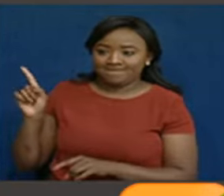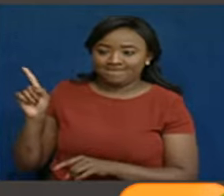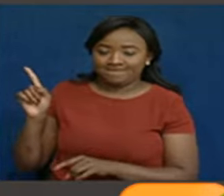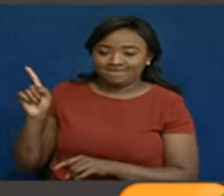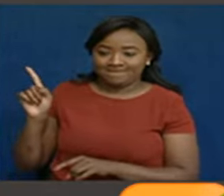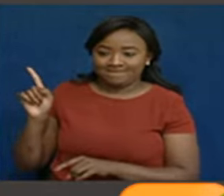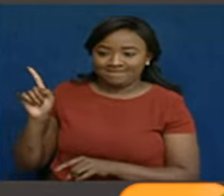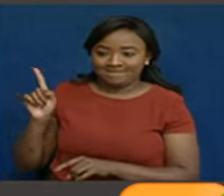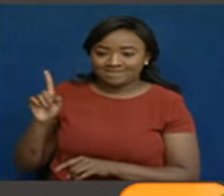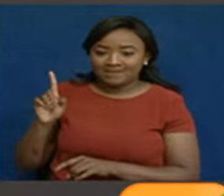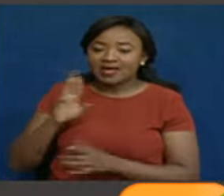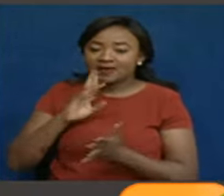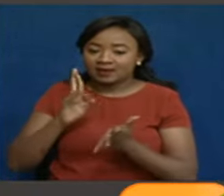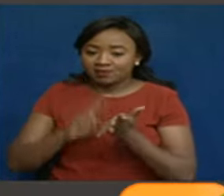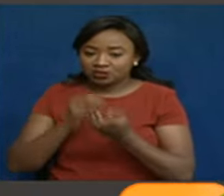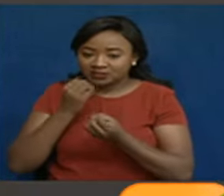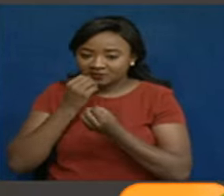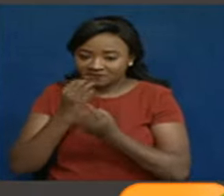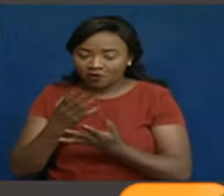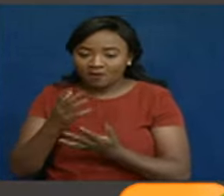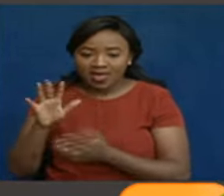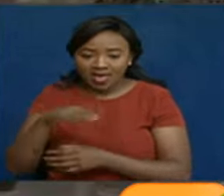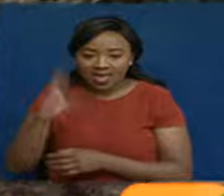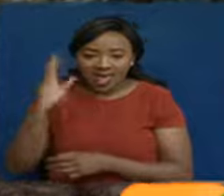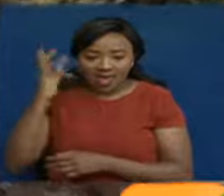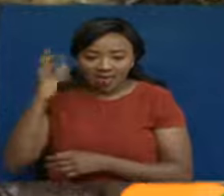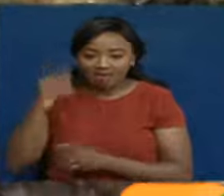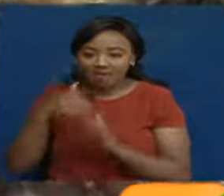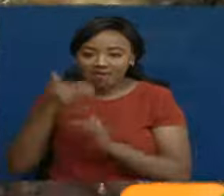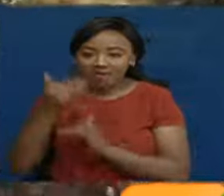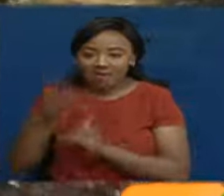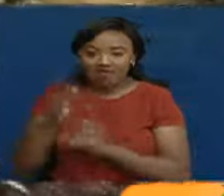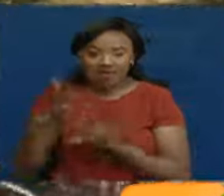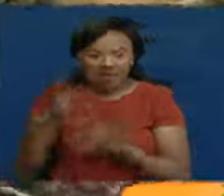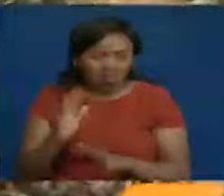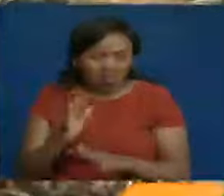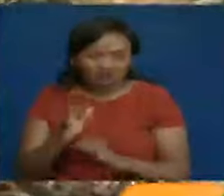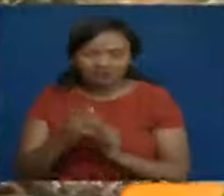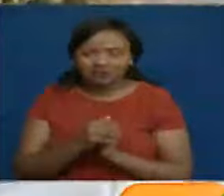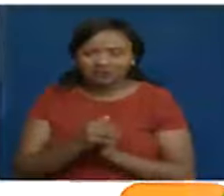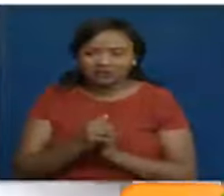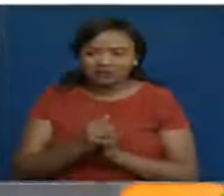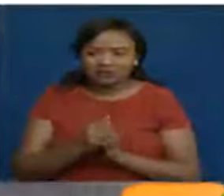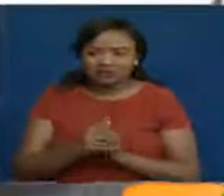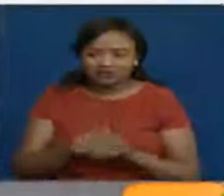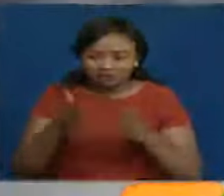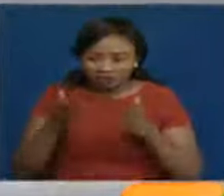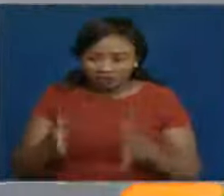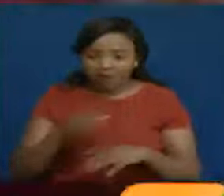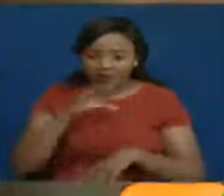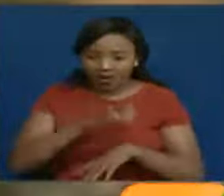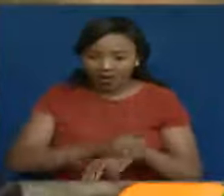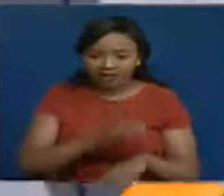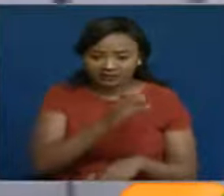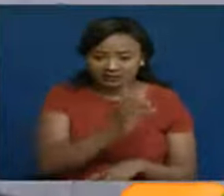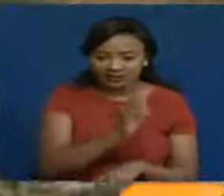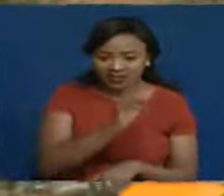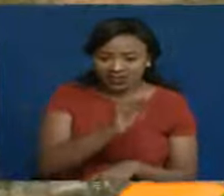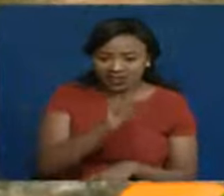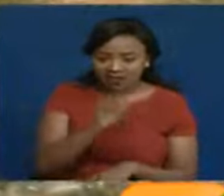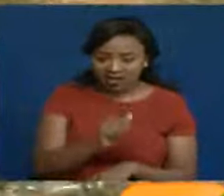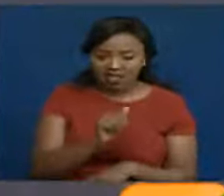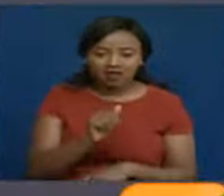Abdinur ilipigwa kituoni California baada ya kutoweka. Polisi wamechukua sampuli za DNA kutoka kwa familia yake